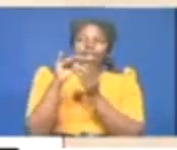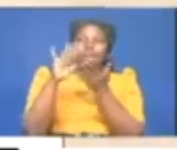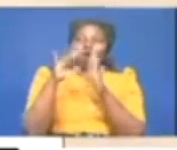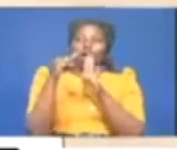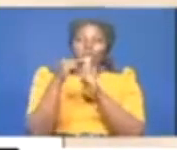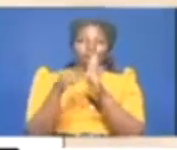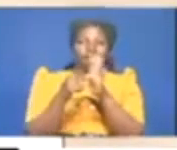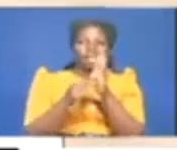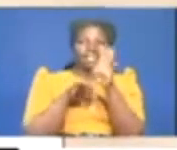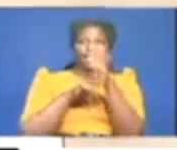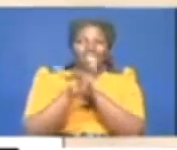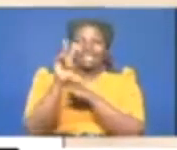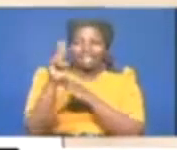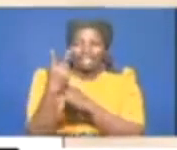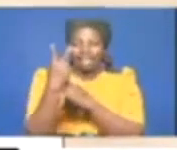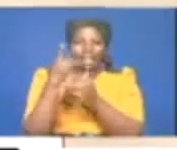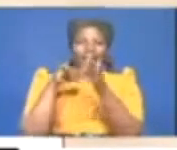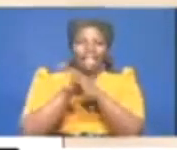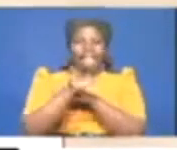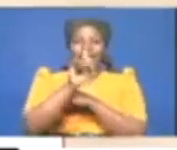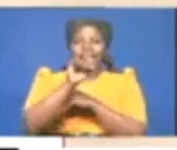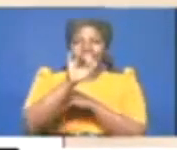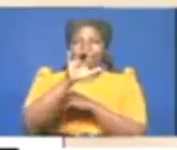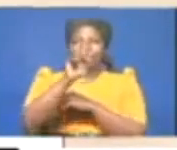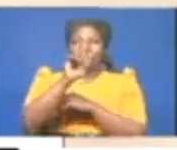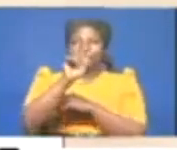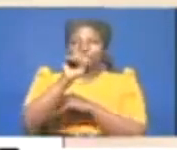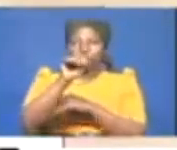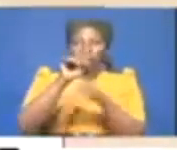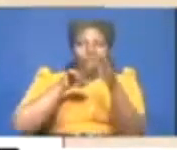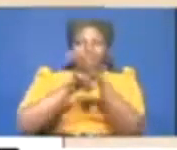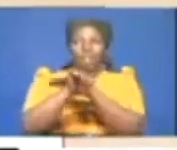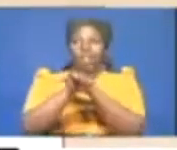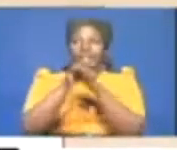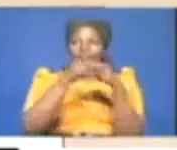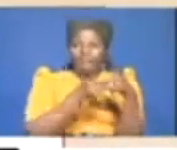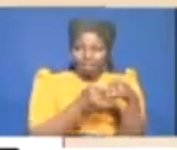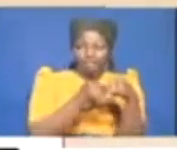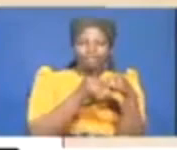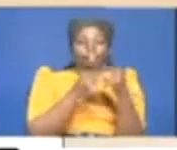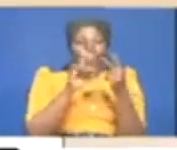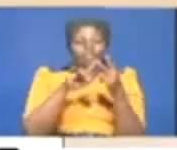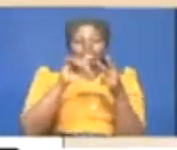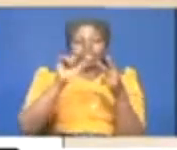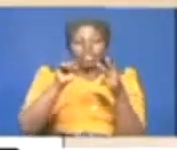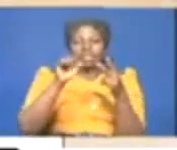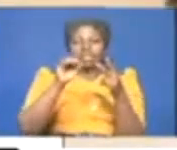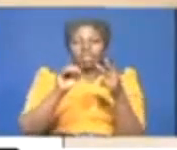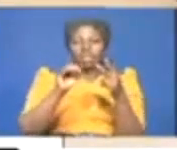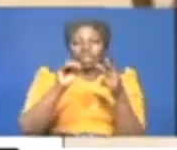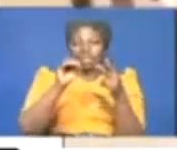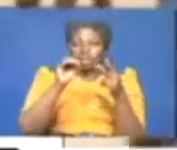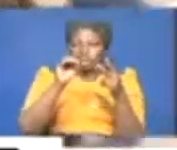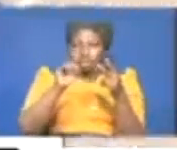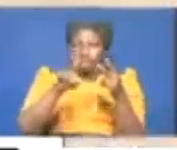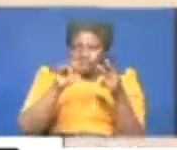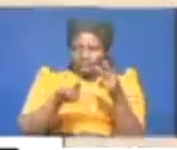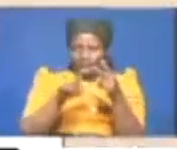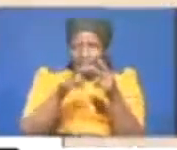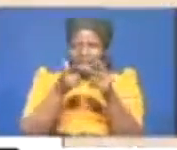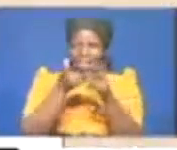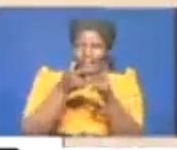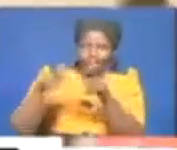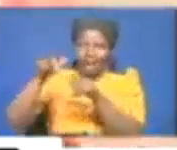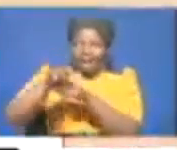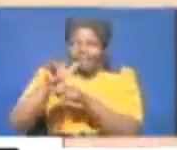cha pili. Dickson Munyange aliifungia Young City mabao 8 huku Saul Mwadhini akiongezea mabao